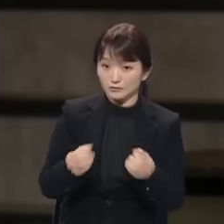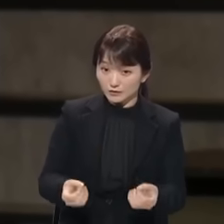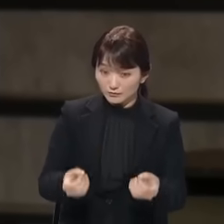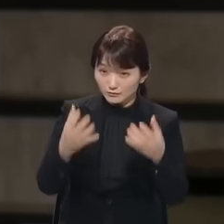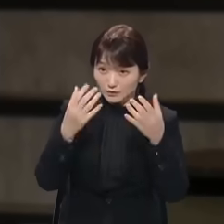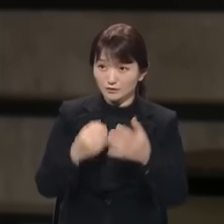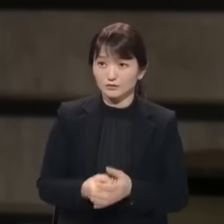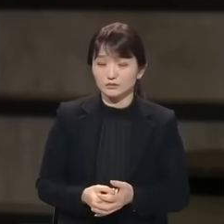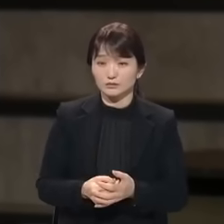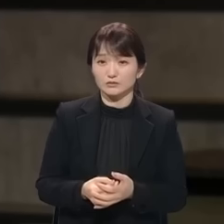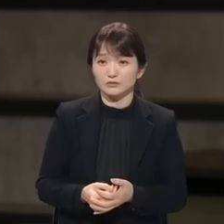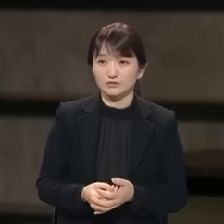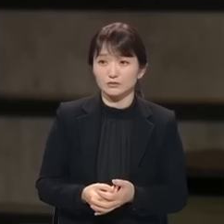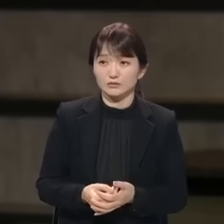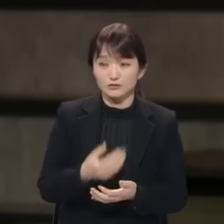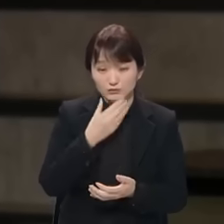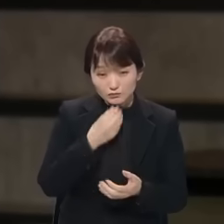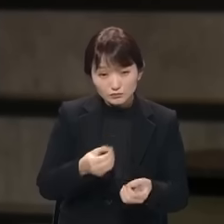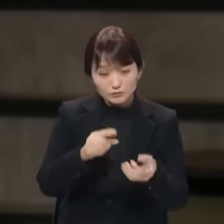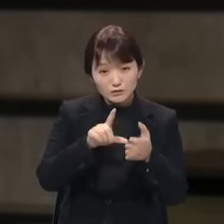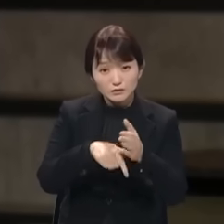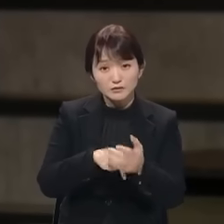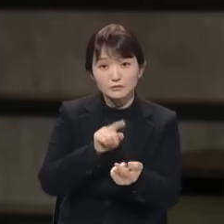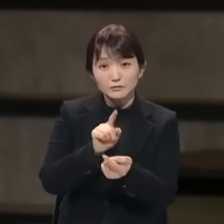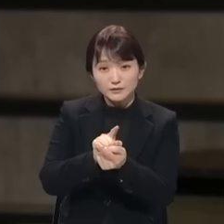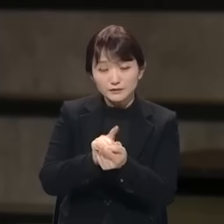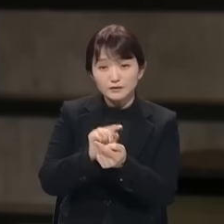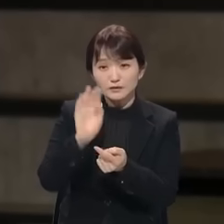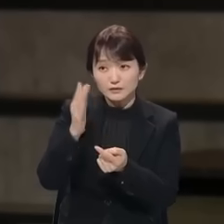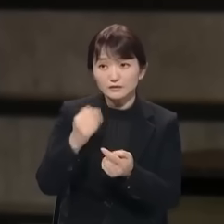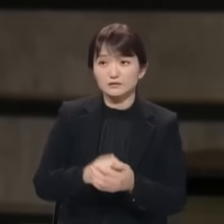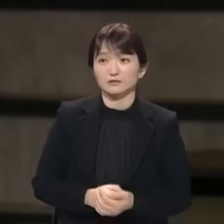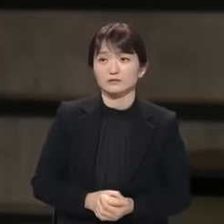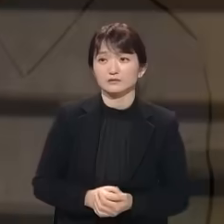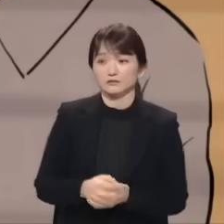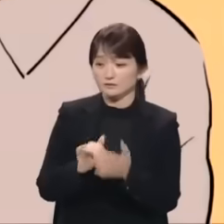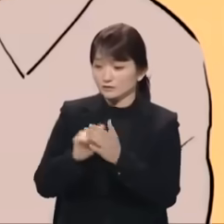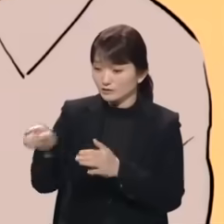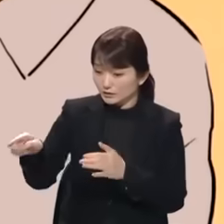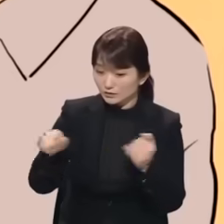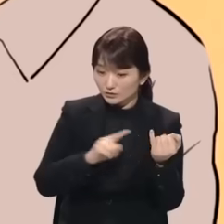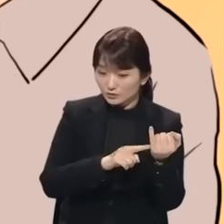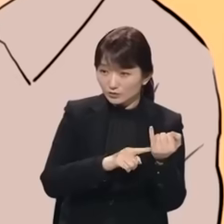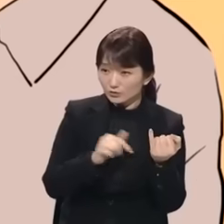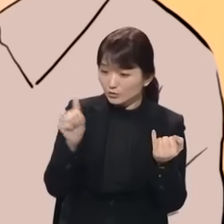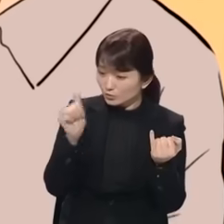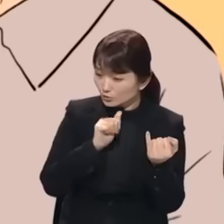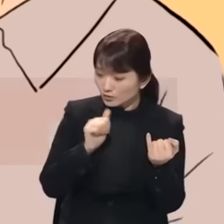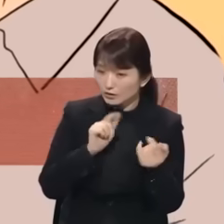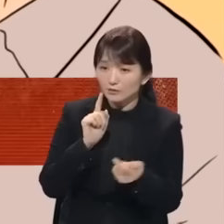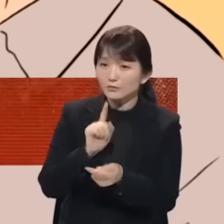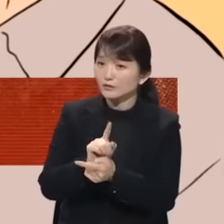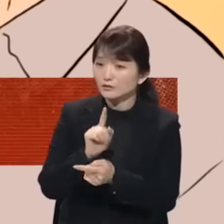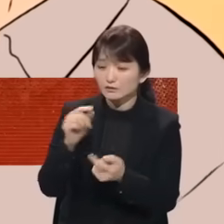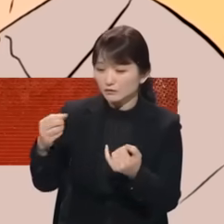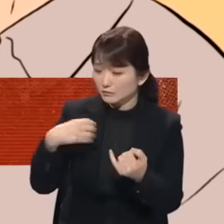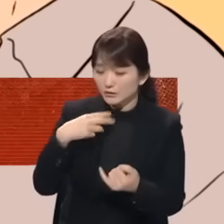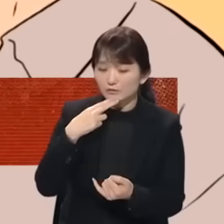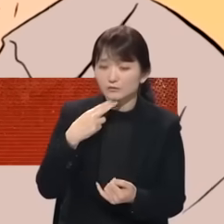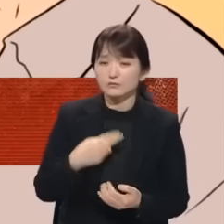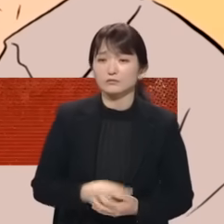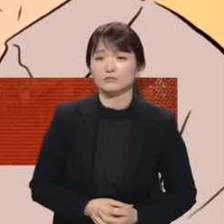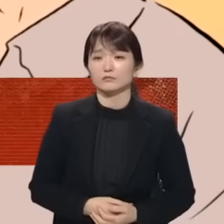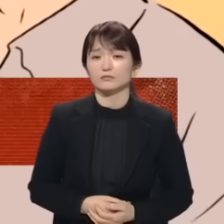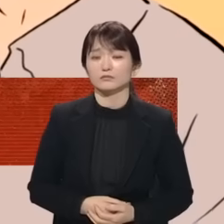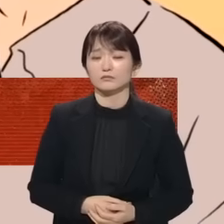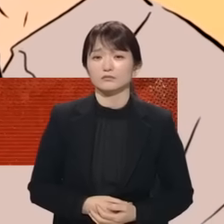때는 만나게 되잖아요 그런데 한 번을 그 가족들한테 소개를 시켜 주거나 같이 만나자는 얘기를 안 하는 거예요 그리고 이제 뭐